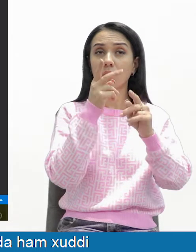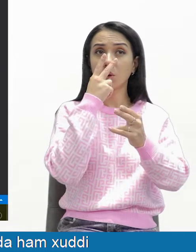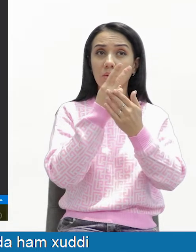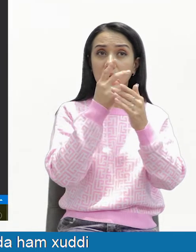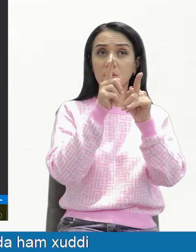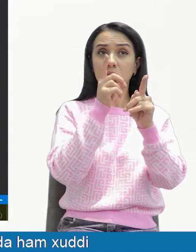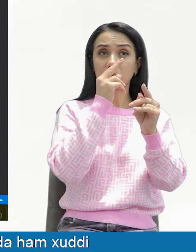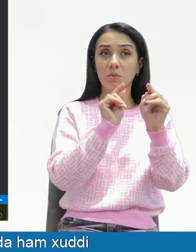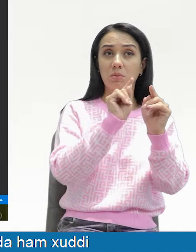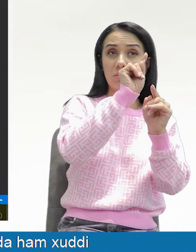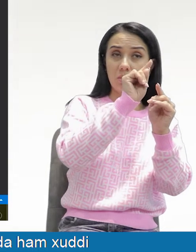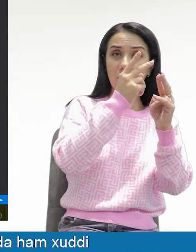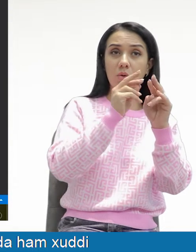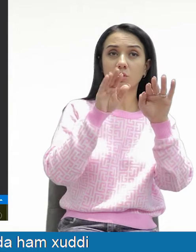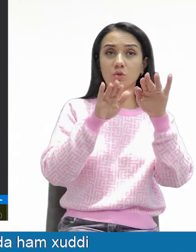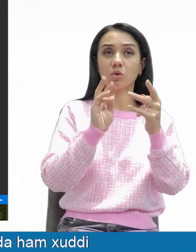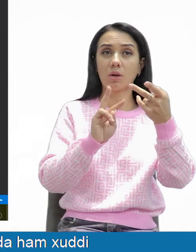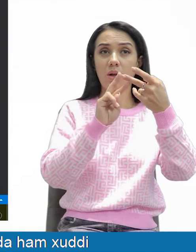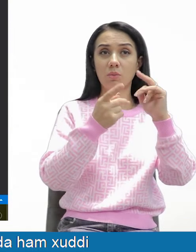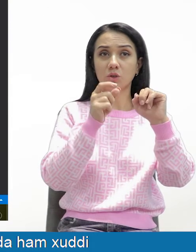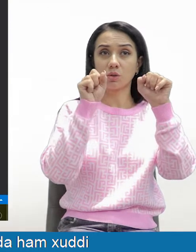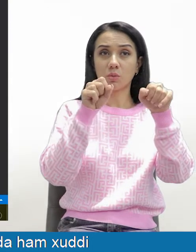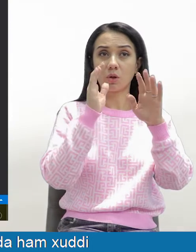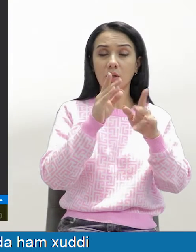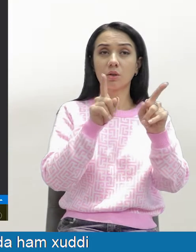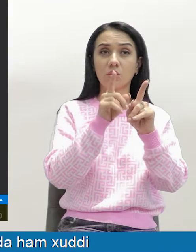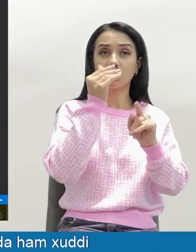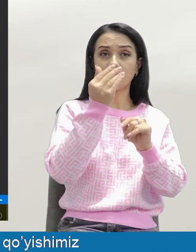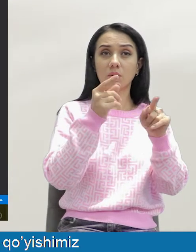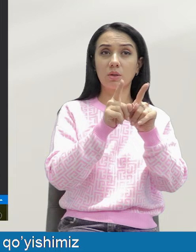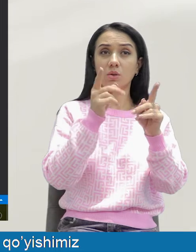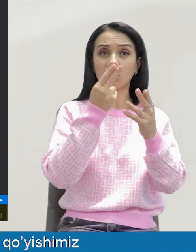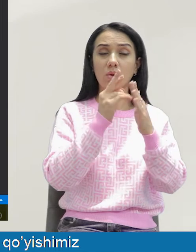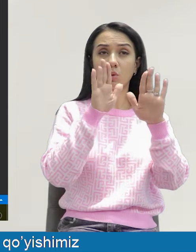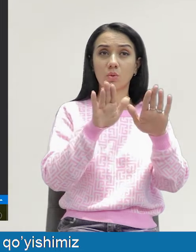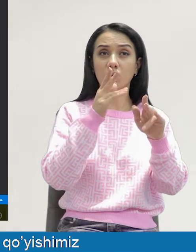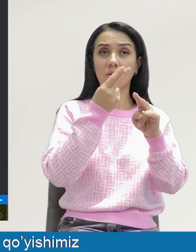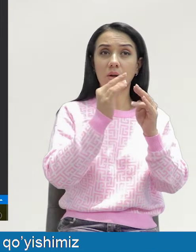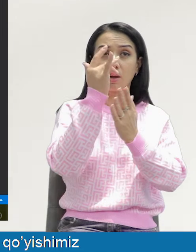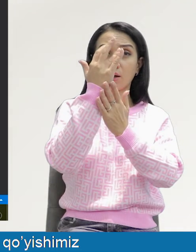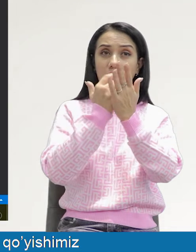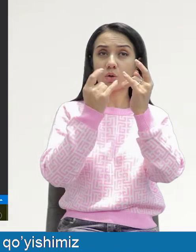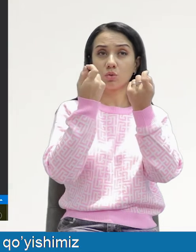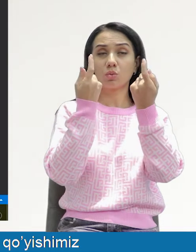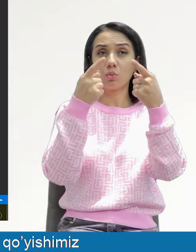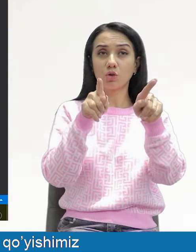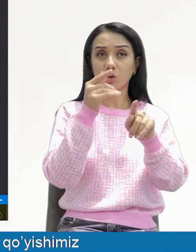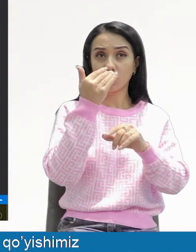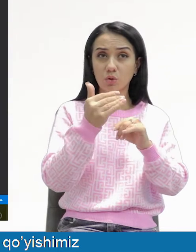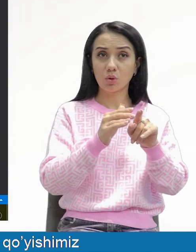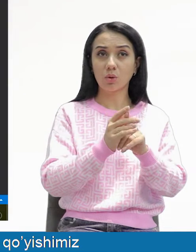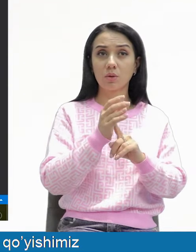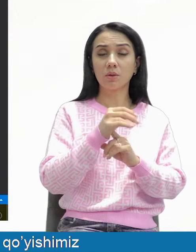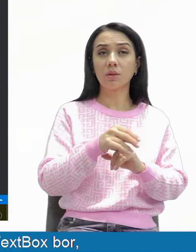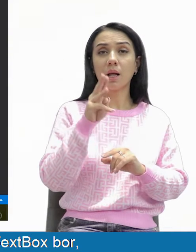borsak bu paydo bo'lyapti. Ya'ni buni joyini almashtirsak bo'lar ekan. Tuz stripda ham xuddi shunaqa, faqat buni ro'yxati sal boshqacharoq. Bunda